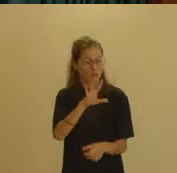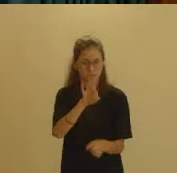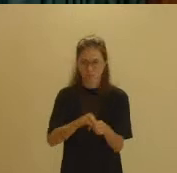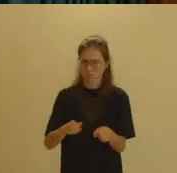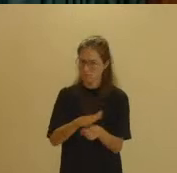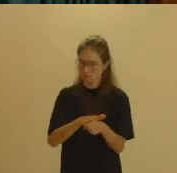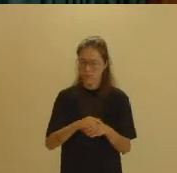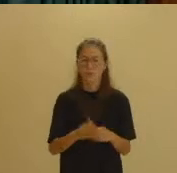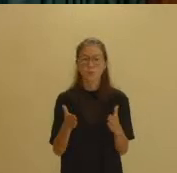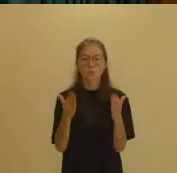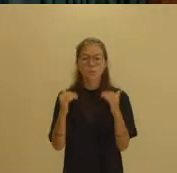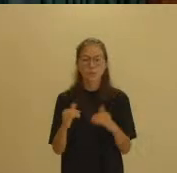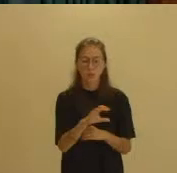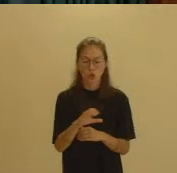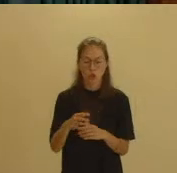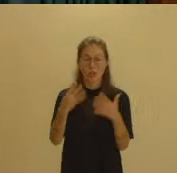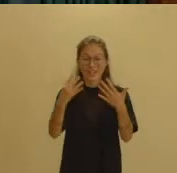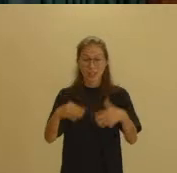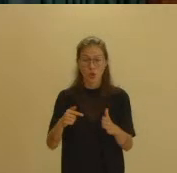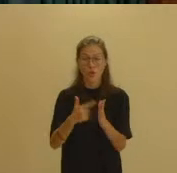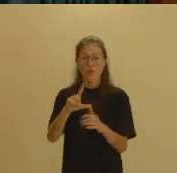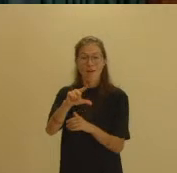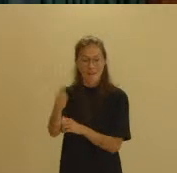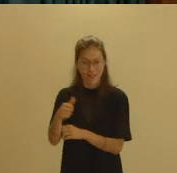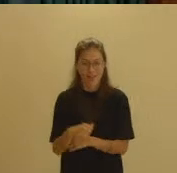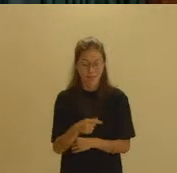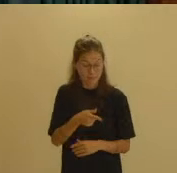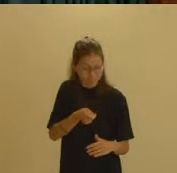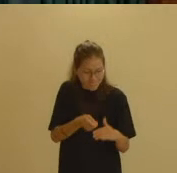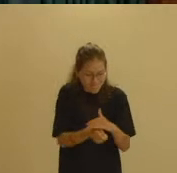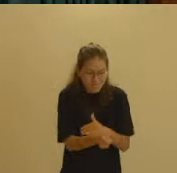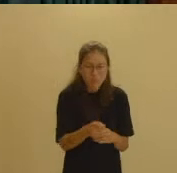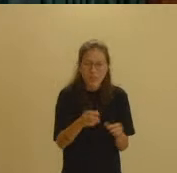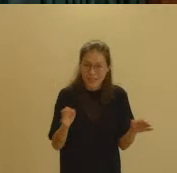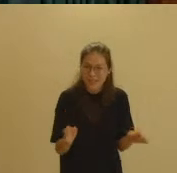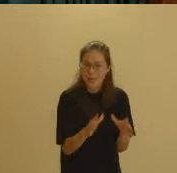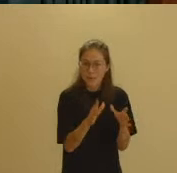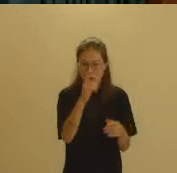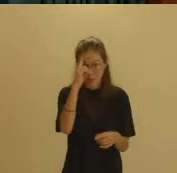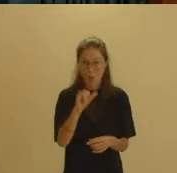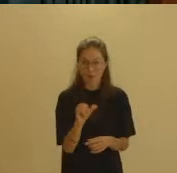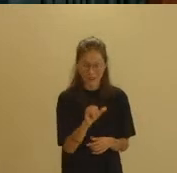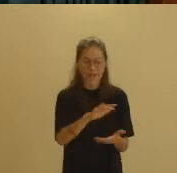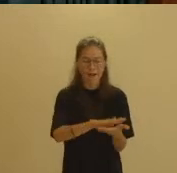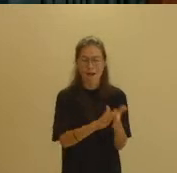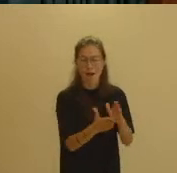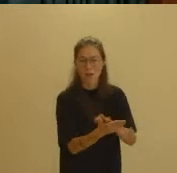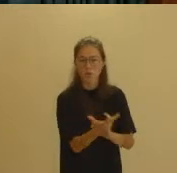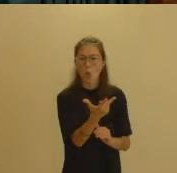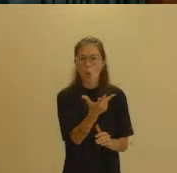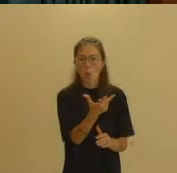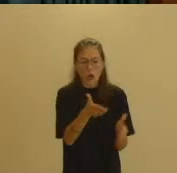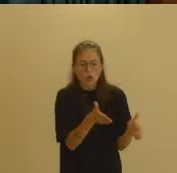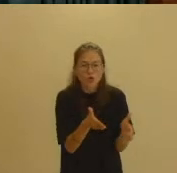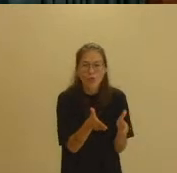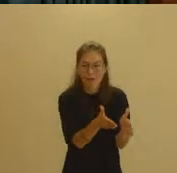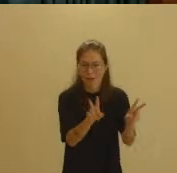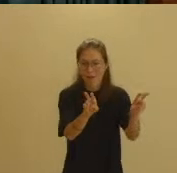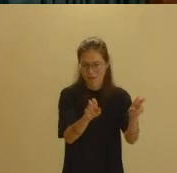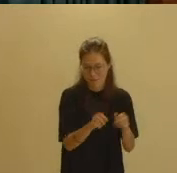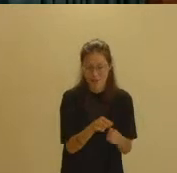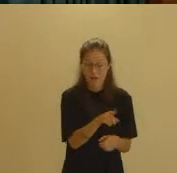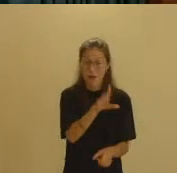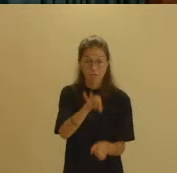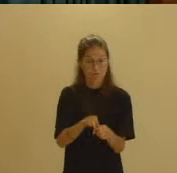Délibération 119-2021, subvention exceptionnelle accordée à l'association Les Trois Chemins.